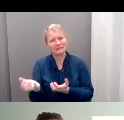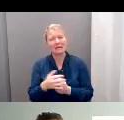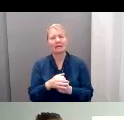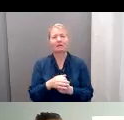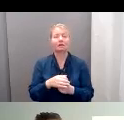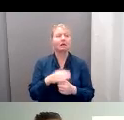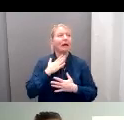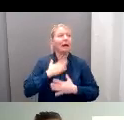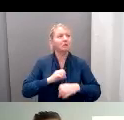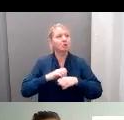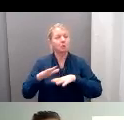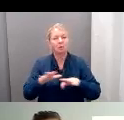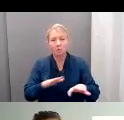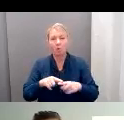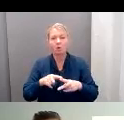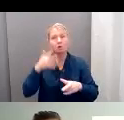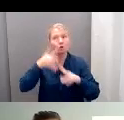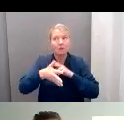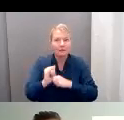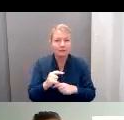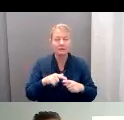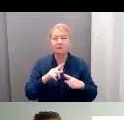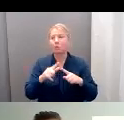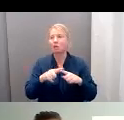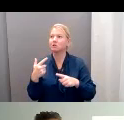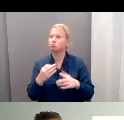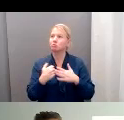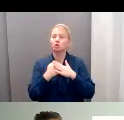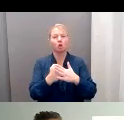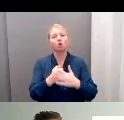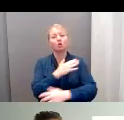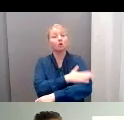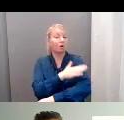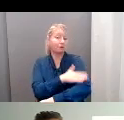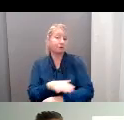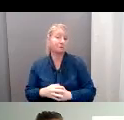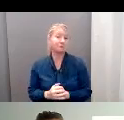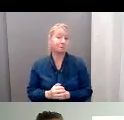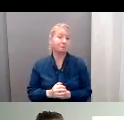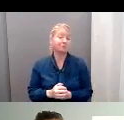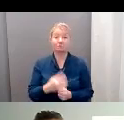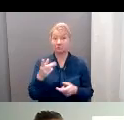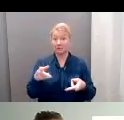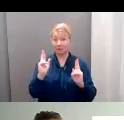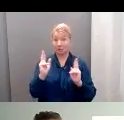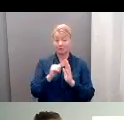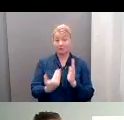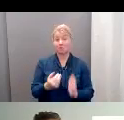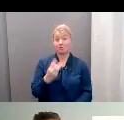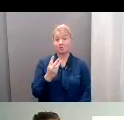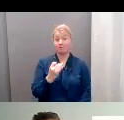av stöd och service. Och första citat på det här temat kommer från William som